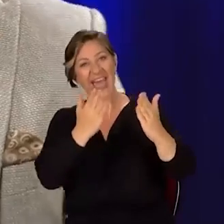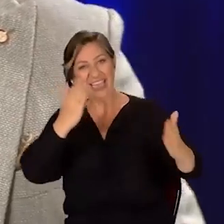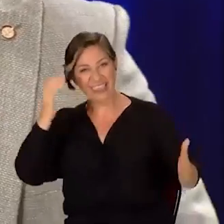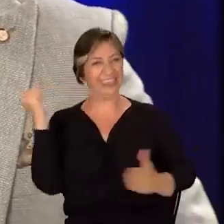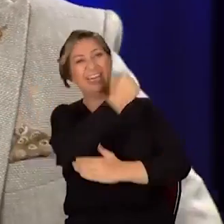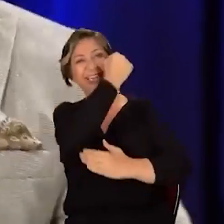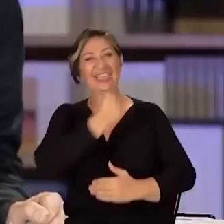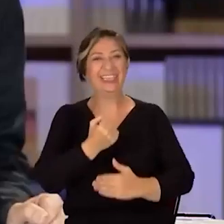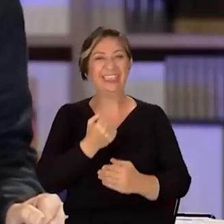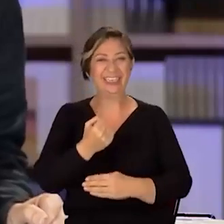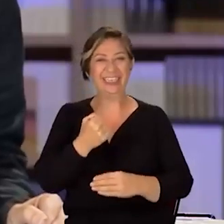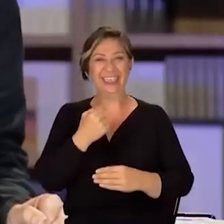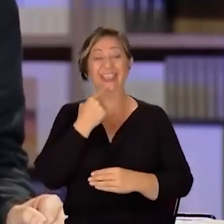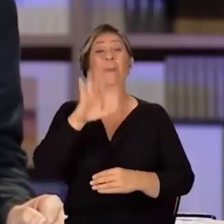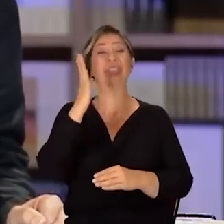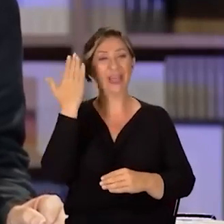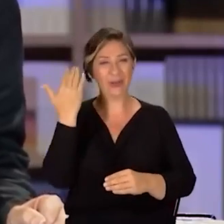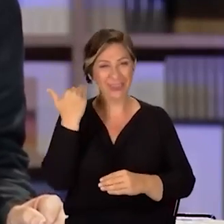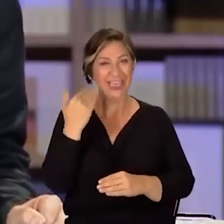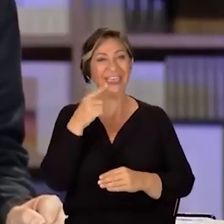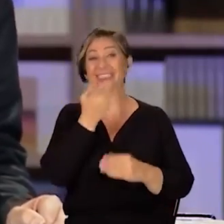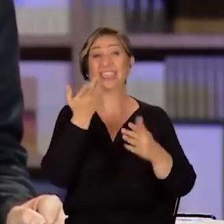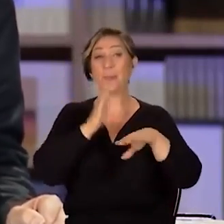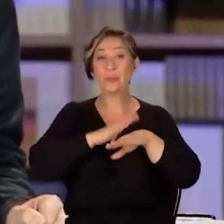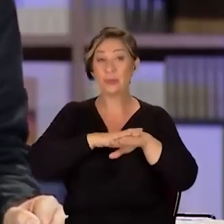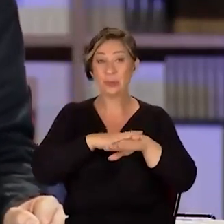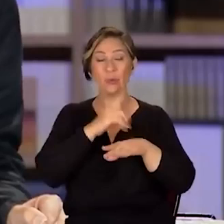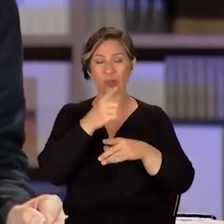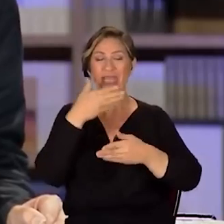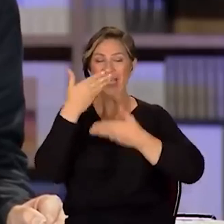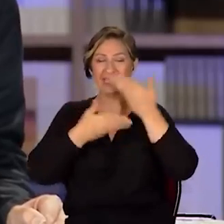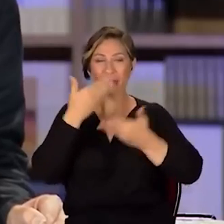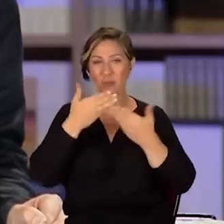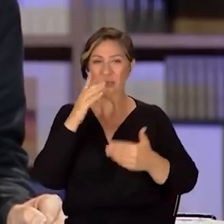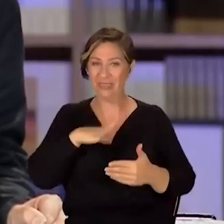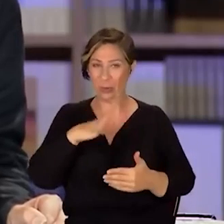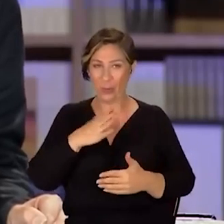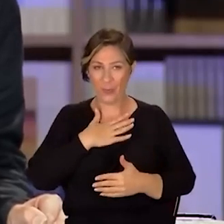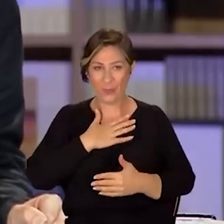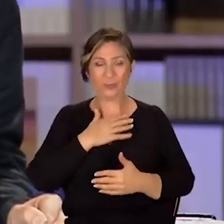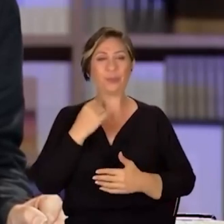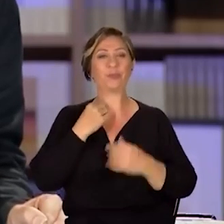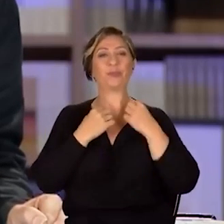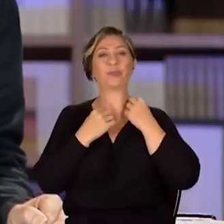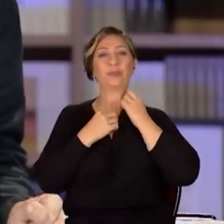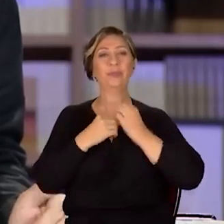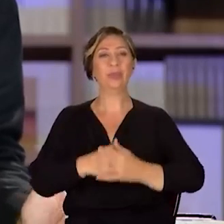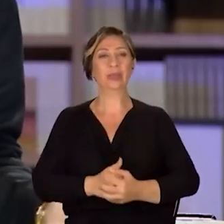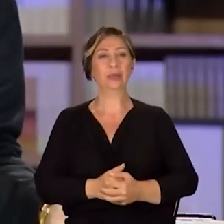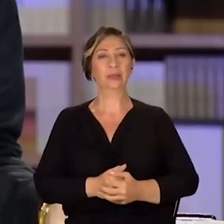bir tane demeden önce siz ne yapıyorsunuz onu izleyenlerimize bir